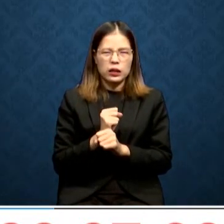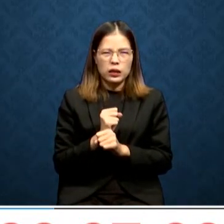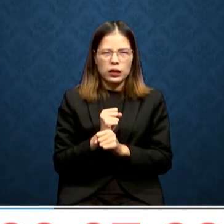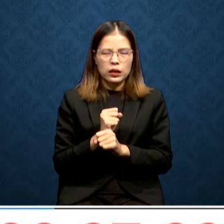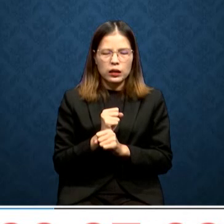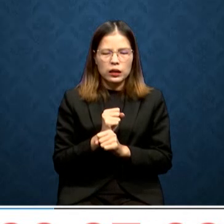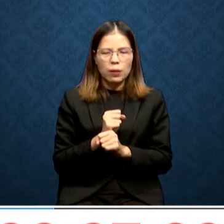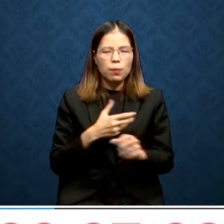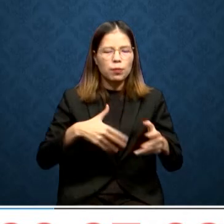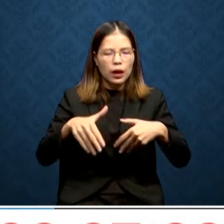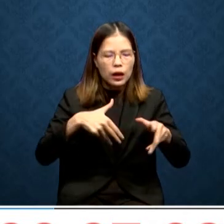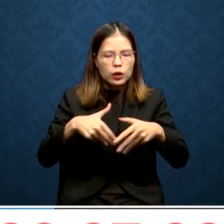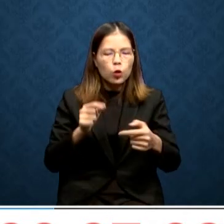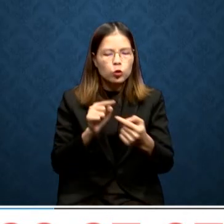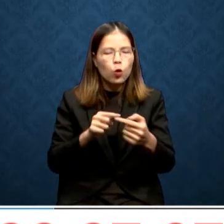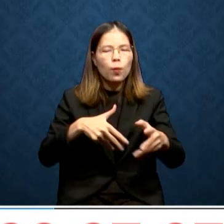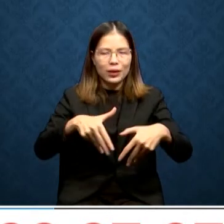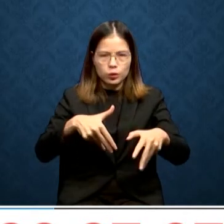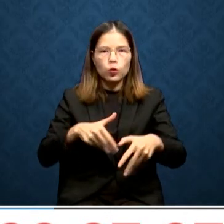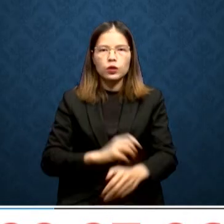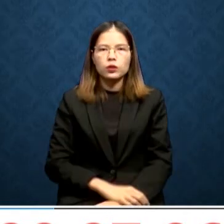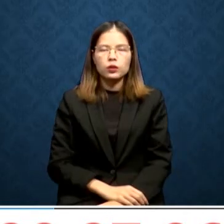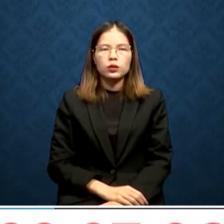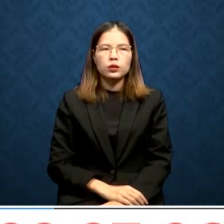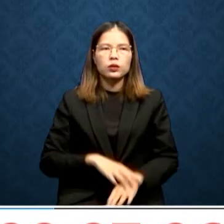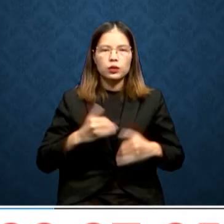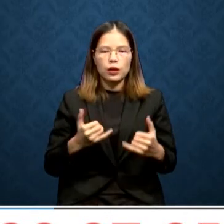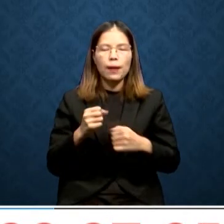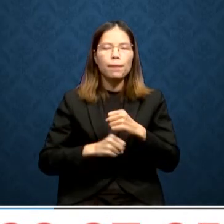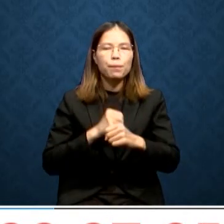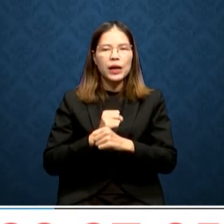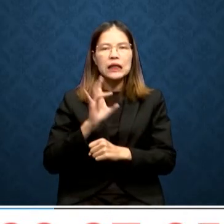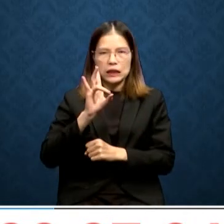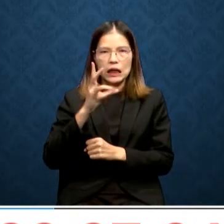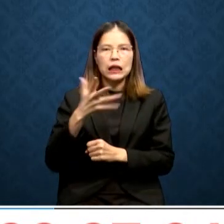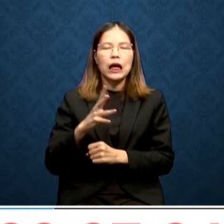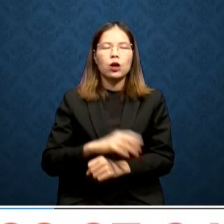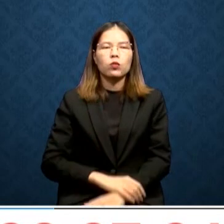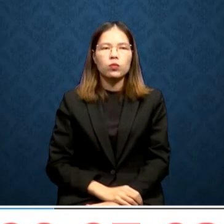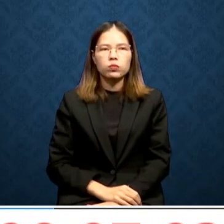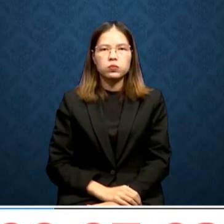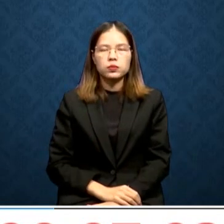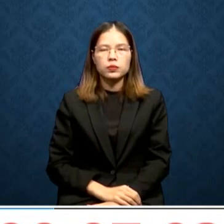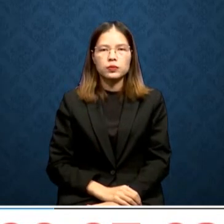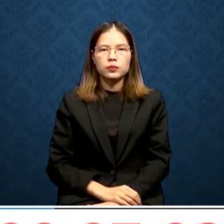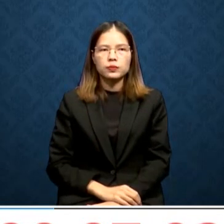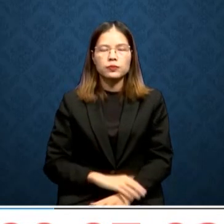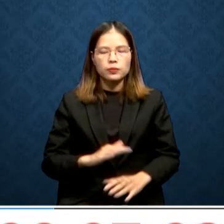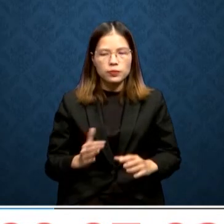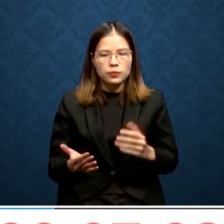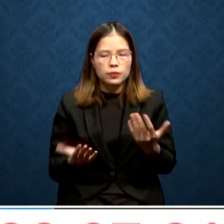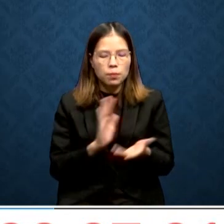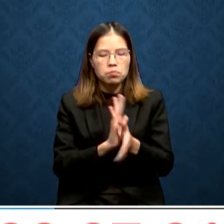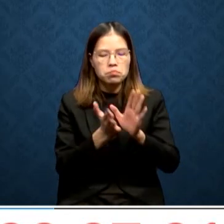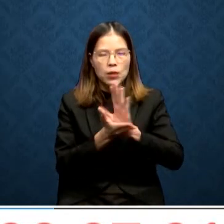โยงกับประชาชนซึ่งปัจจุบันอยู่ในรุ่นปีที่7แล้วดิฉันได้ทราบข้อมูลมาว่ามีการปรับโครงสร้าง